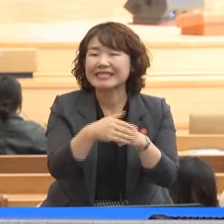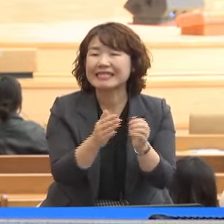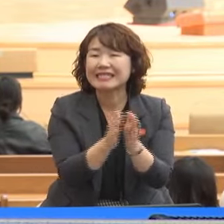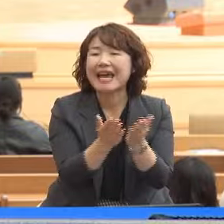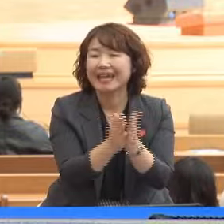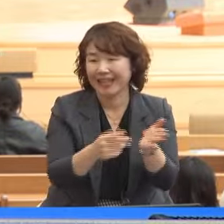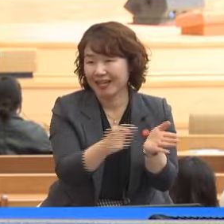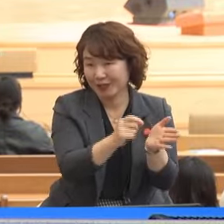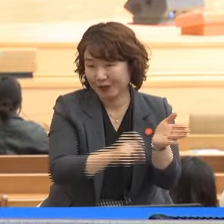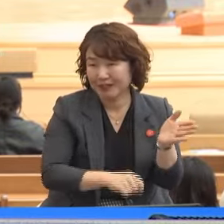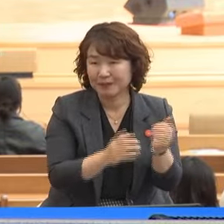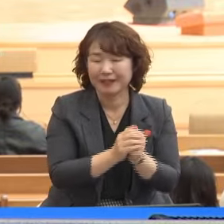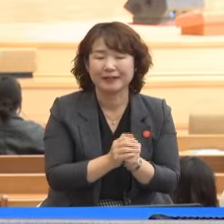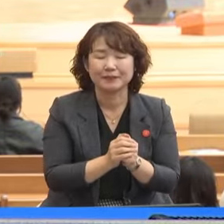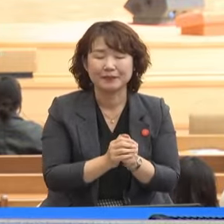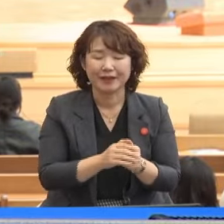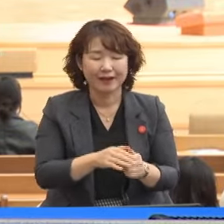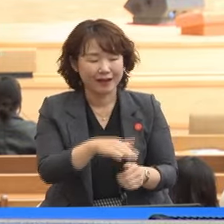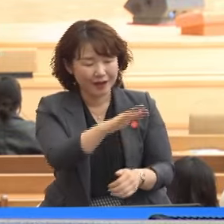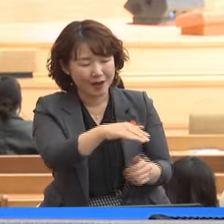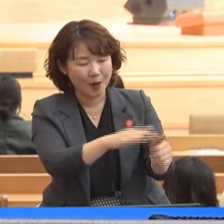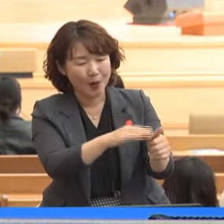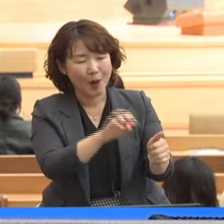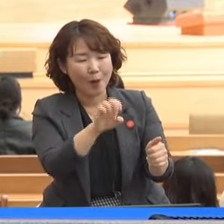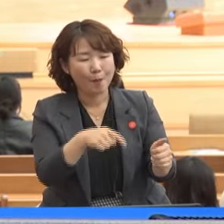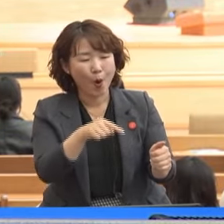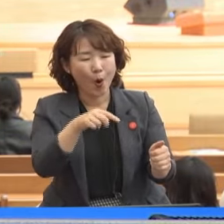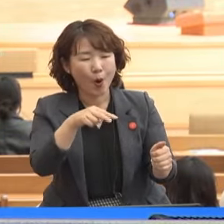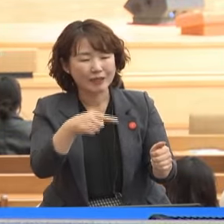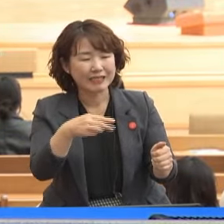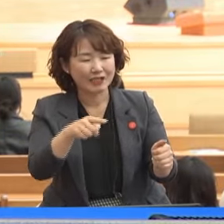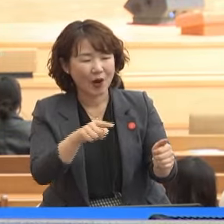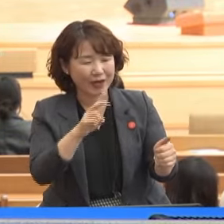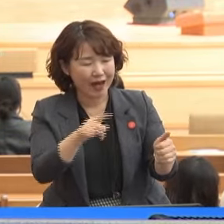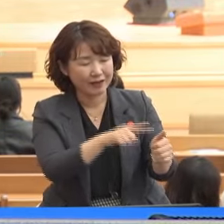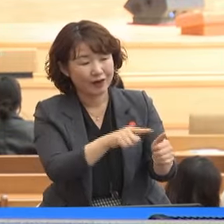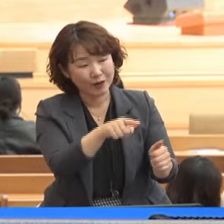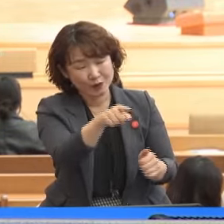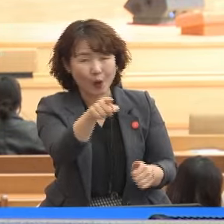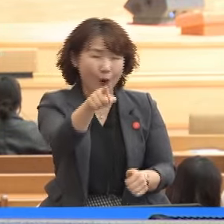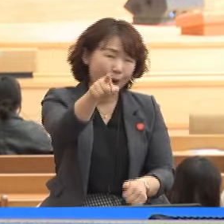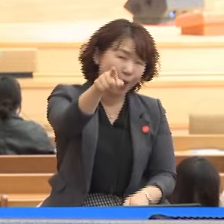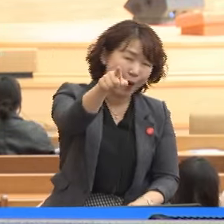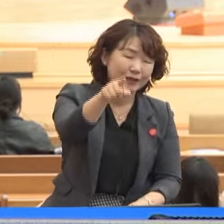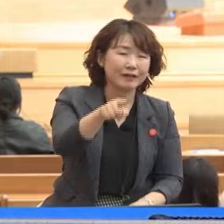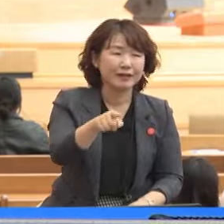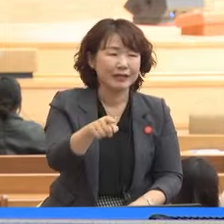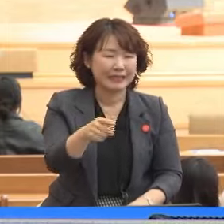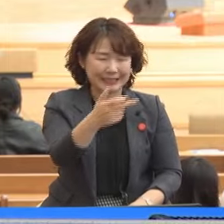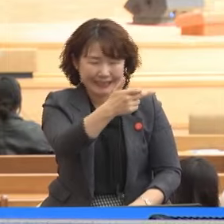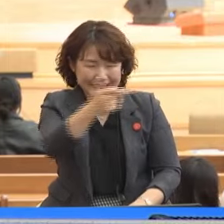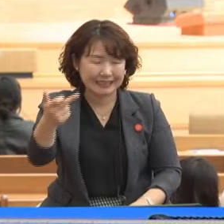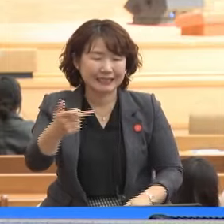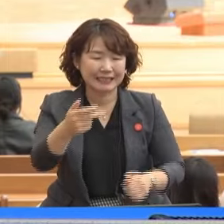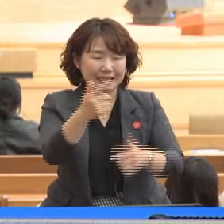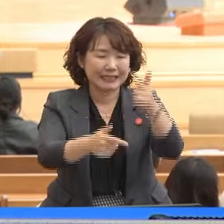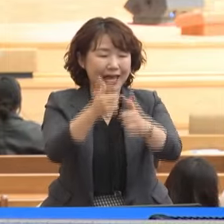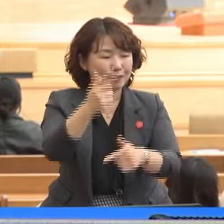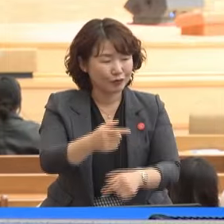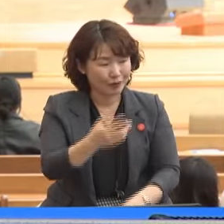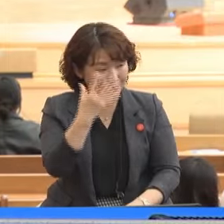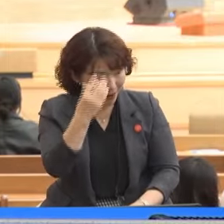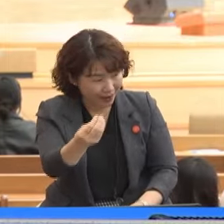뭐라고 말씀하셨냐? 포스터야 너 저기 거대한 고목나무가 보이니? 예